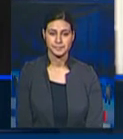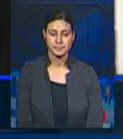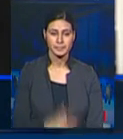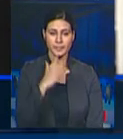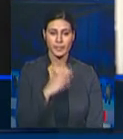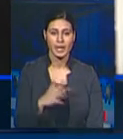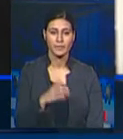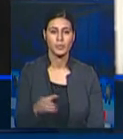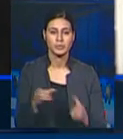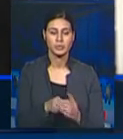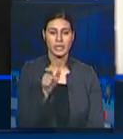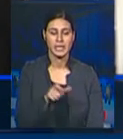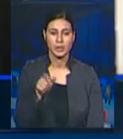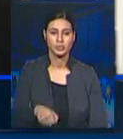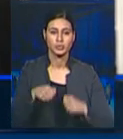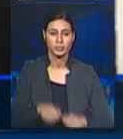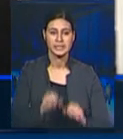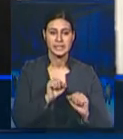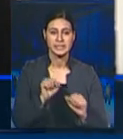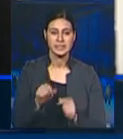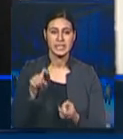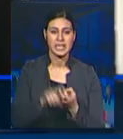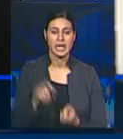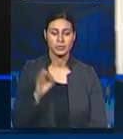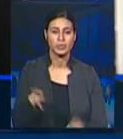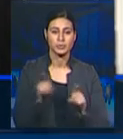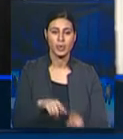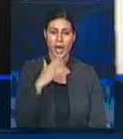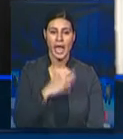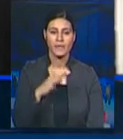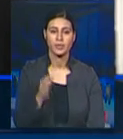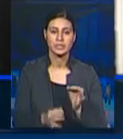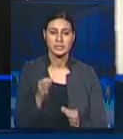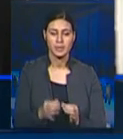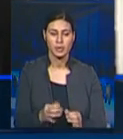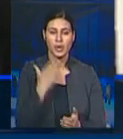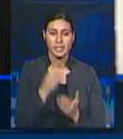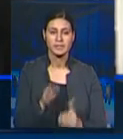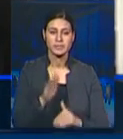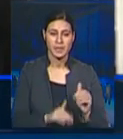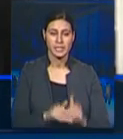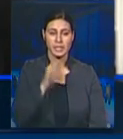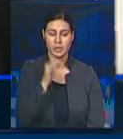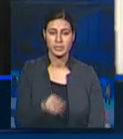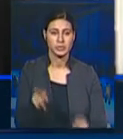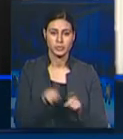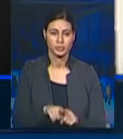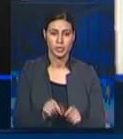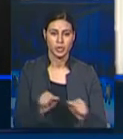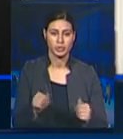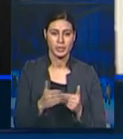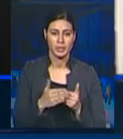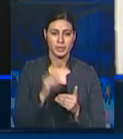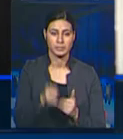ევროპის კონვენცია ადამიანის უფლებათა დაცვის დაკავშირებით და ასევე ევროსასამართლო თავის პრაქტიკით ადგენს, რომ ასეთი ზოგადი მსჯელობა არ შეიძლება ახვეთ